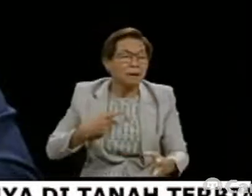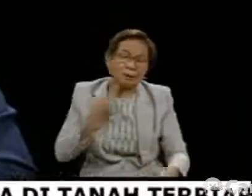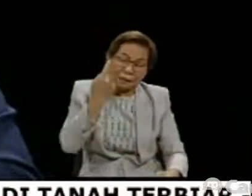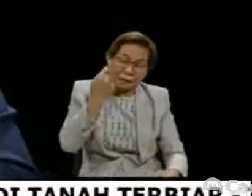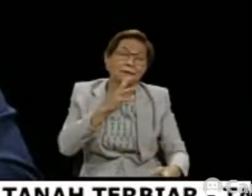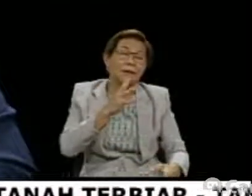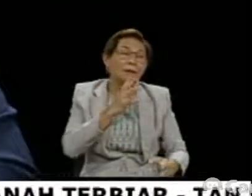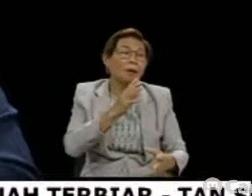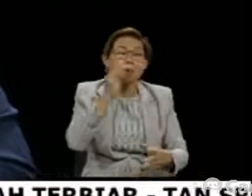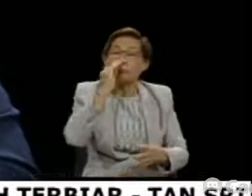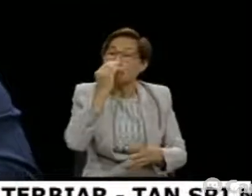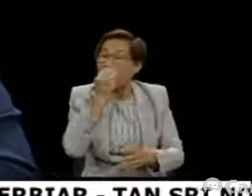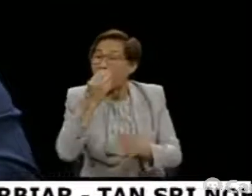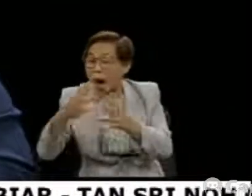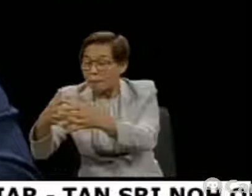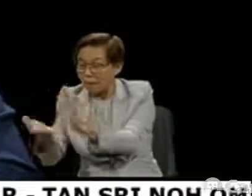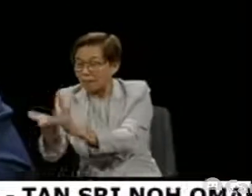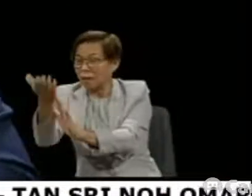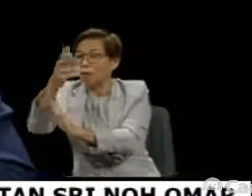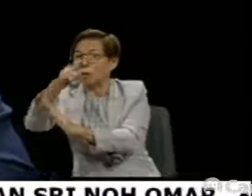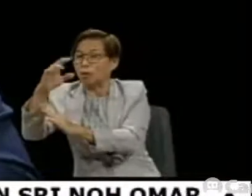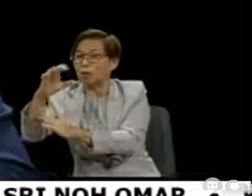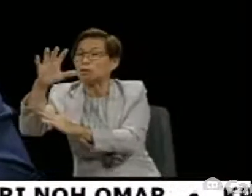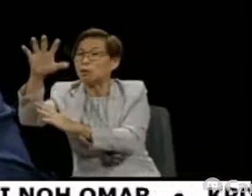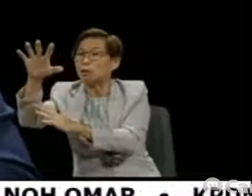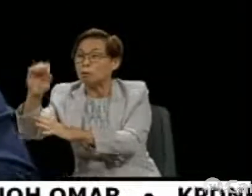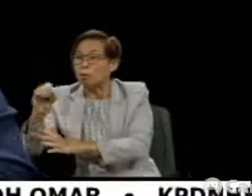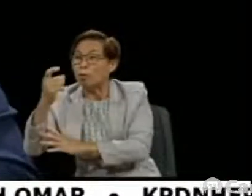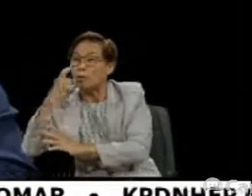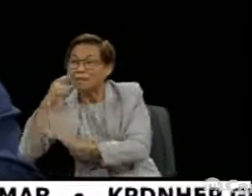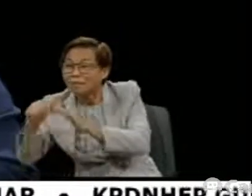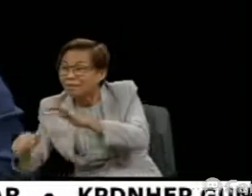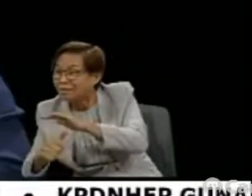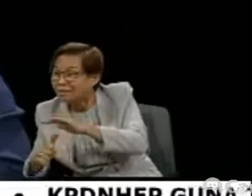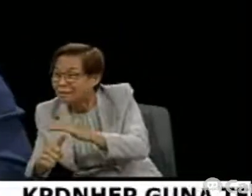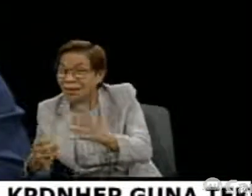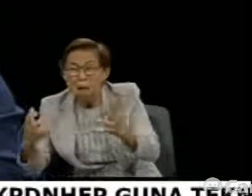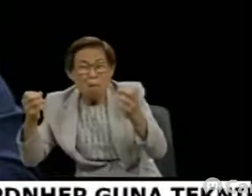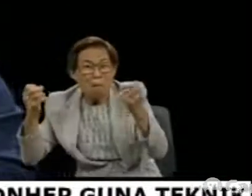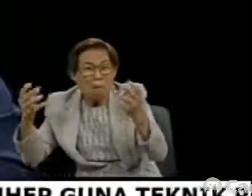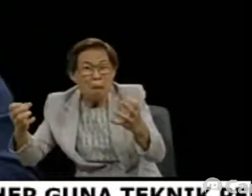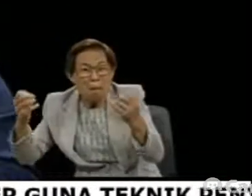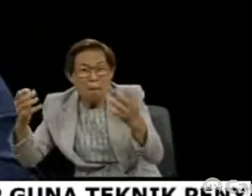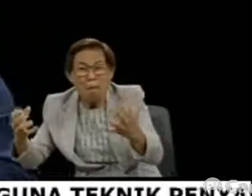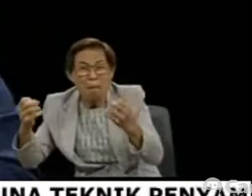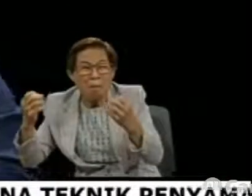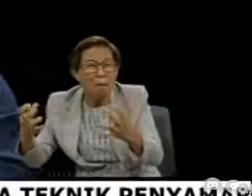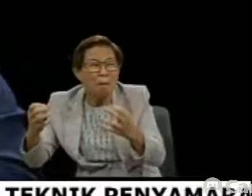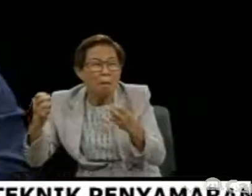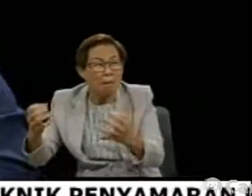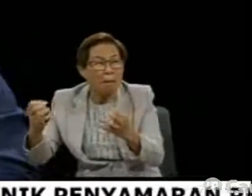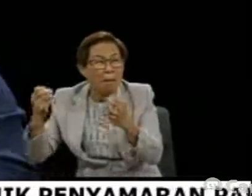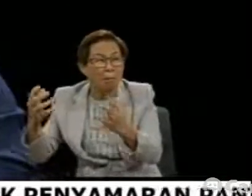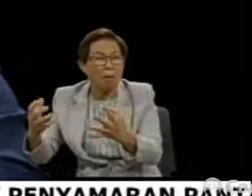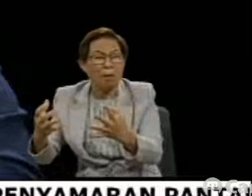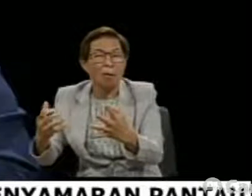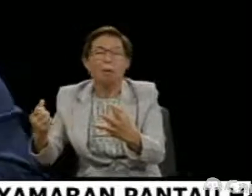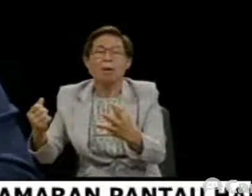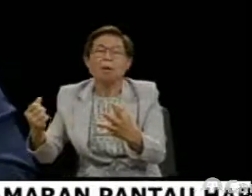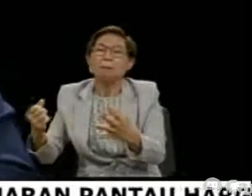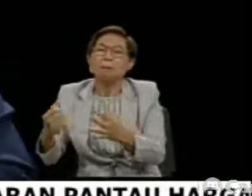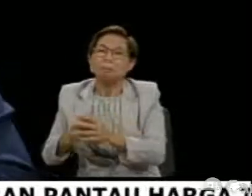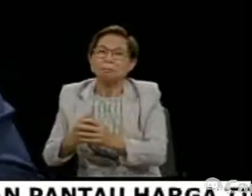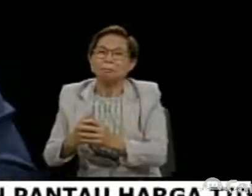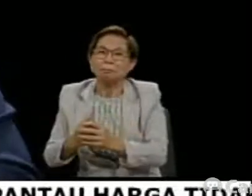Faidah Mike Serikat lagi sampai 274.us ya jadi call itu banyak ke create menu menguatkan lagi